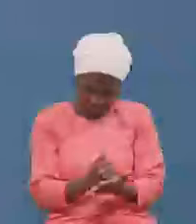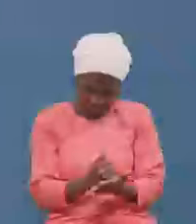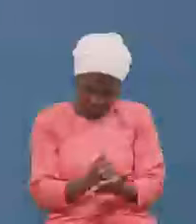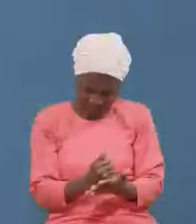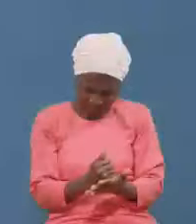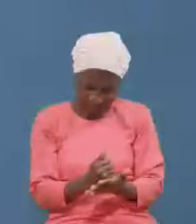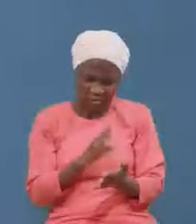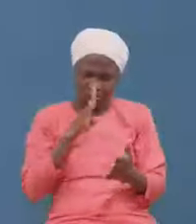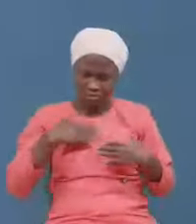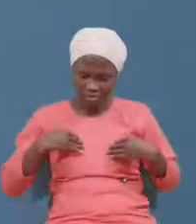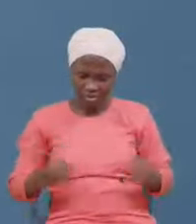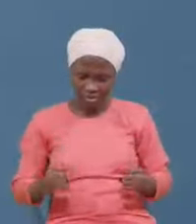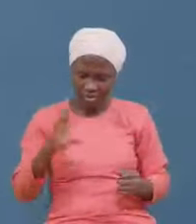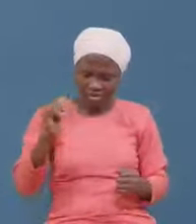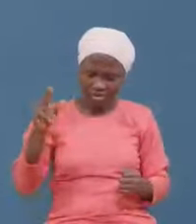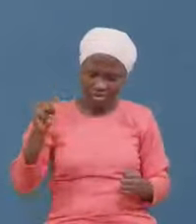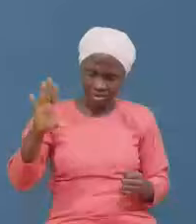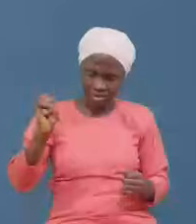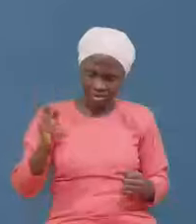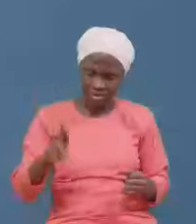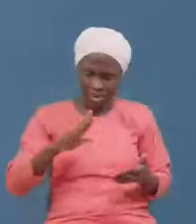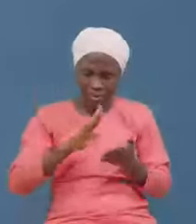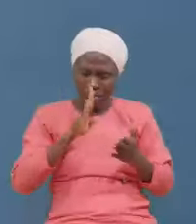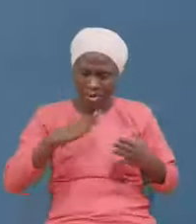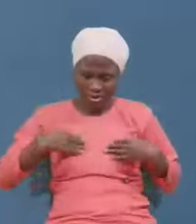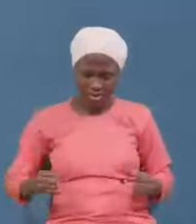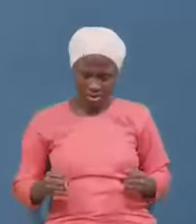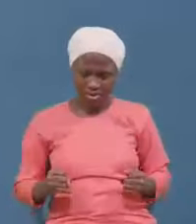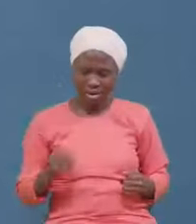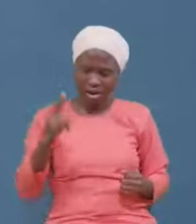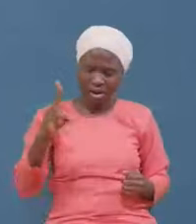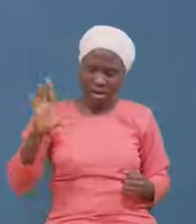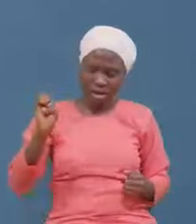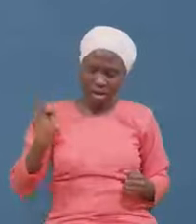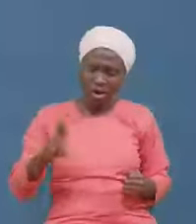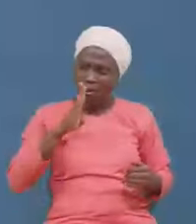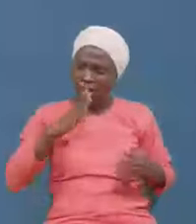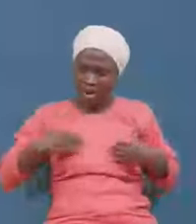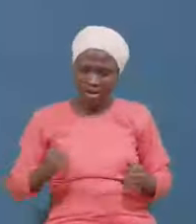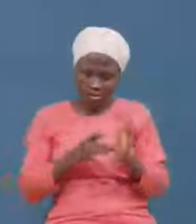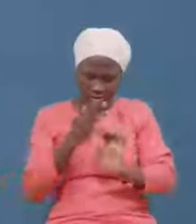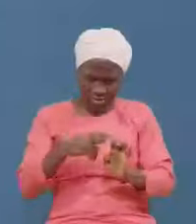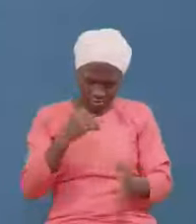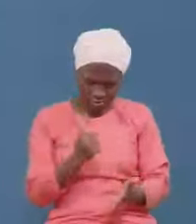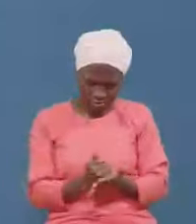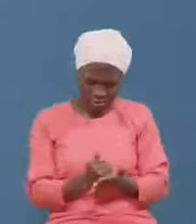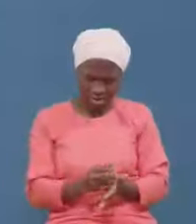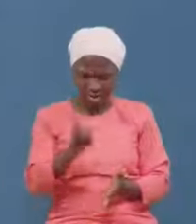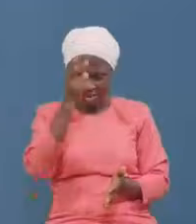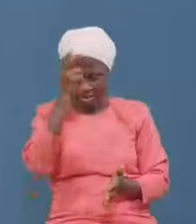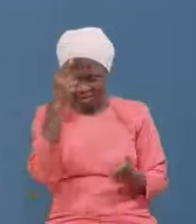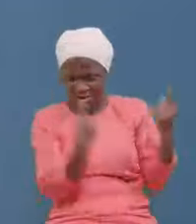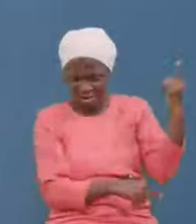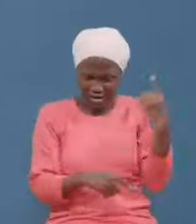Be healed. స్వస్థపరచబడాలి. క్యాన్సర్ ulcer be healed. అల్సర్లు స్వస్థపరచబడాలి. Demonic affliction